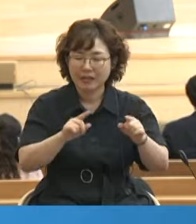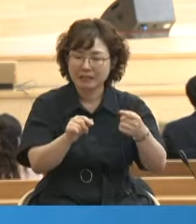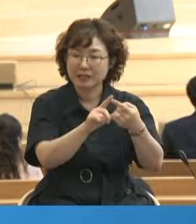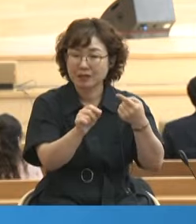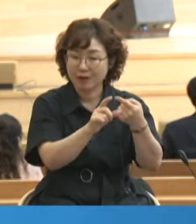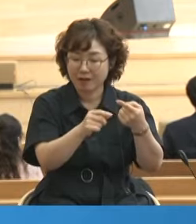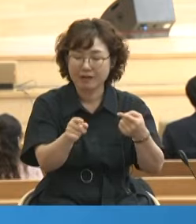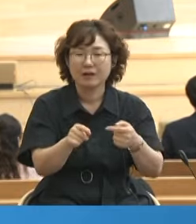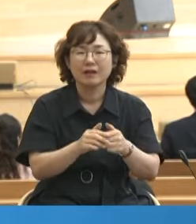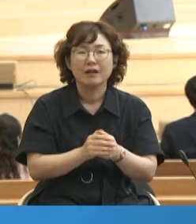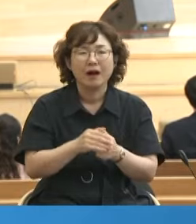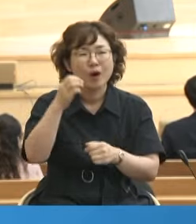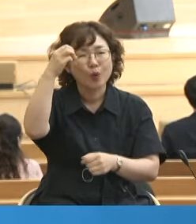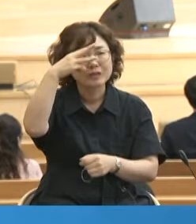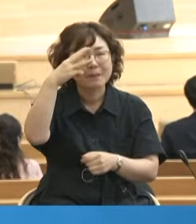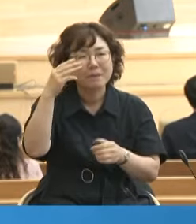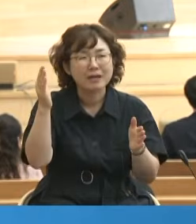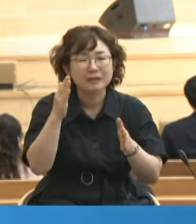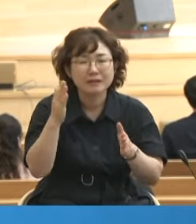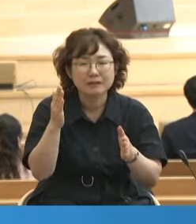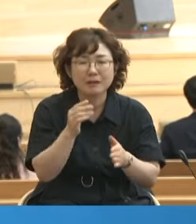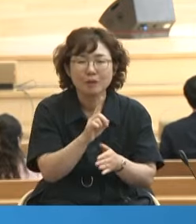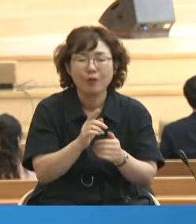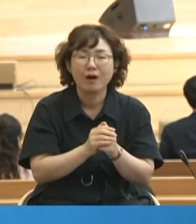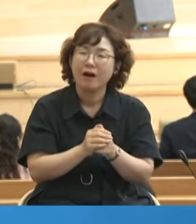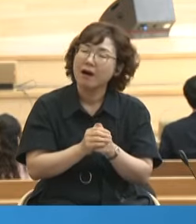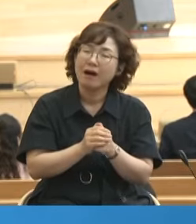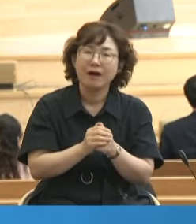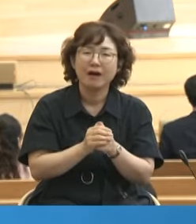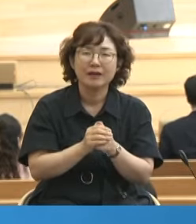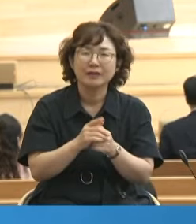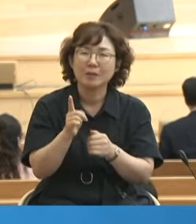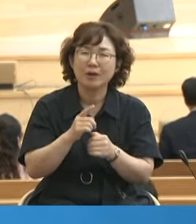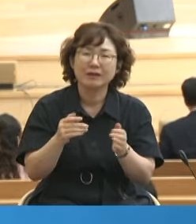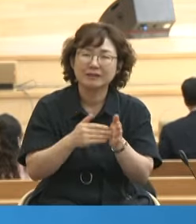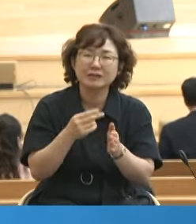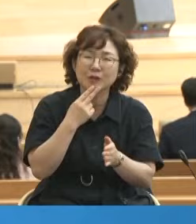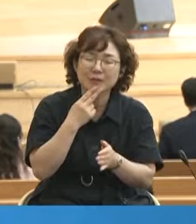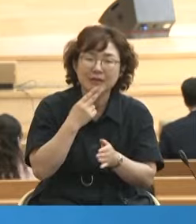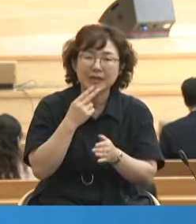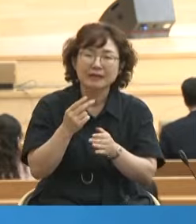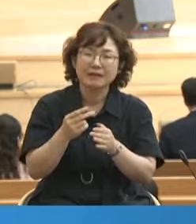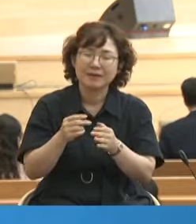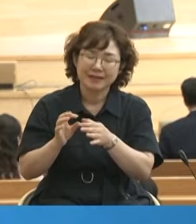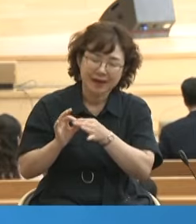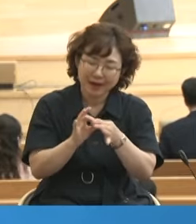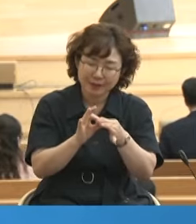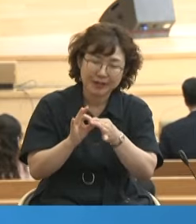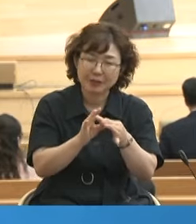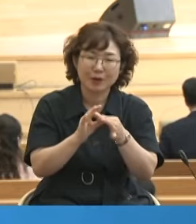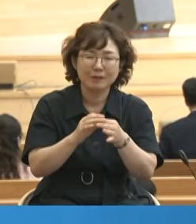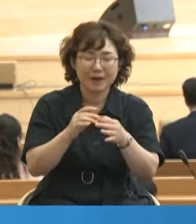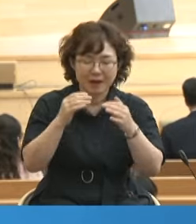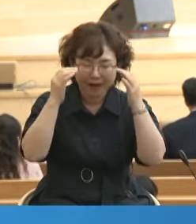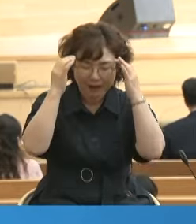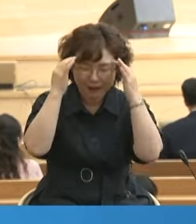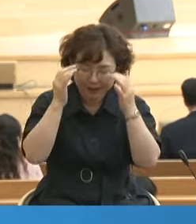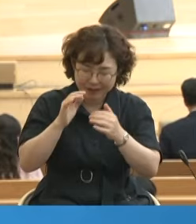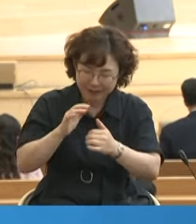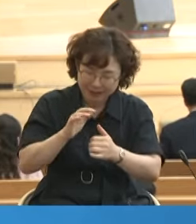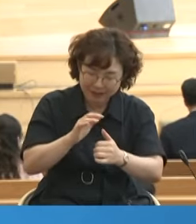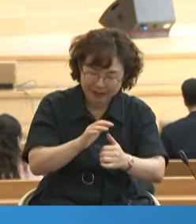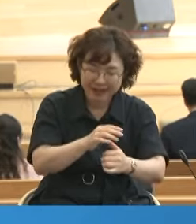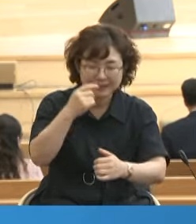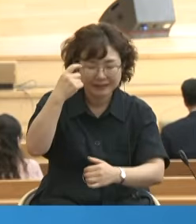아이들, 야, 끝이 없는 것 같아서, 그죠? 끝없는 수렁 같은 그런 느낌이 들었어요. 가도